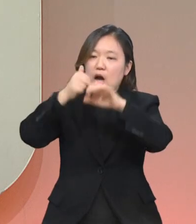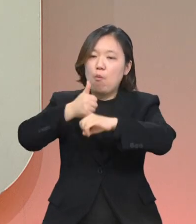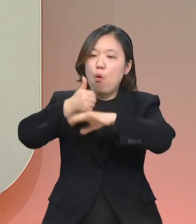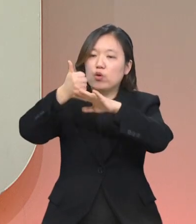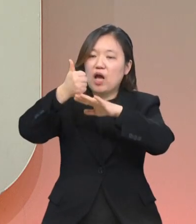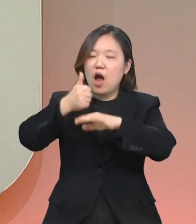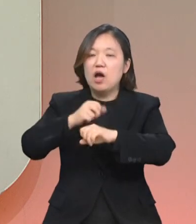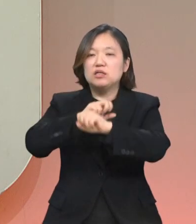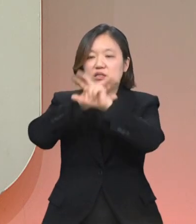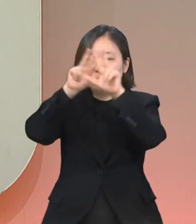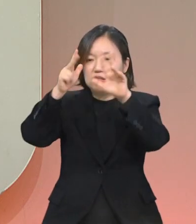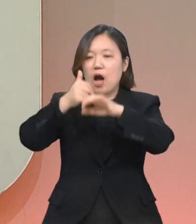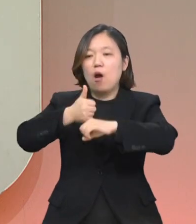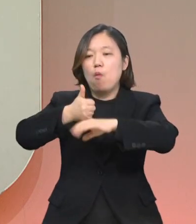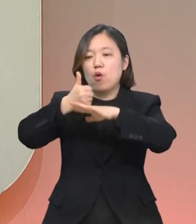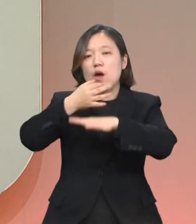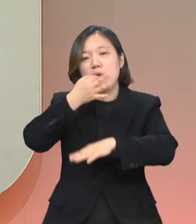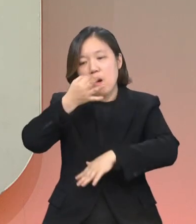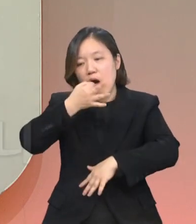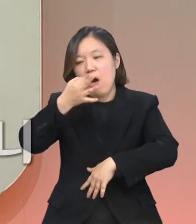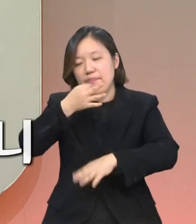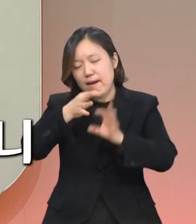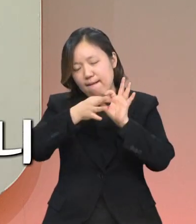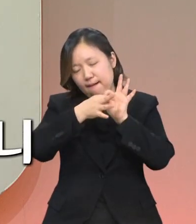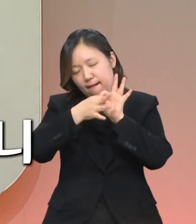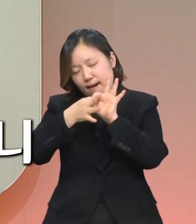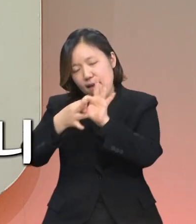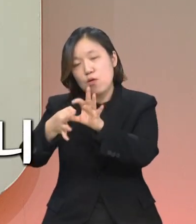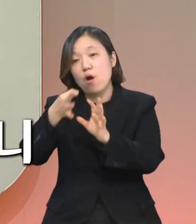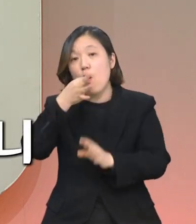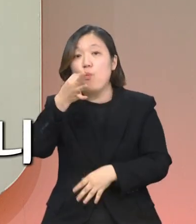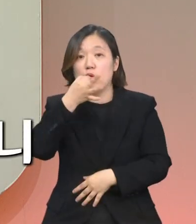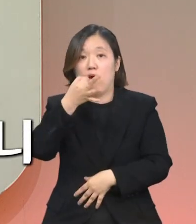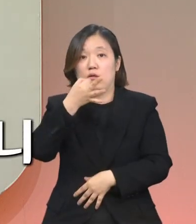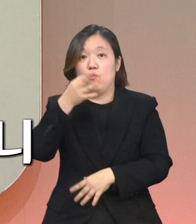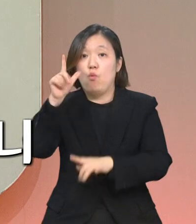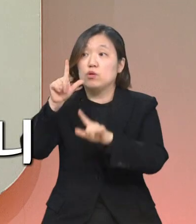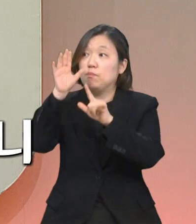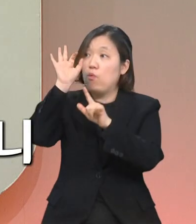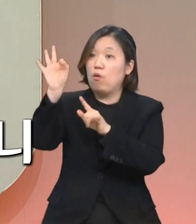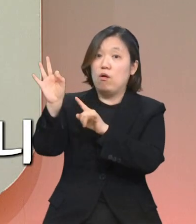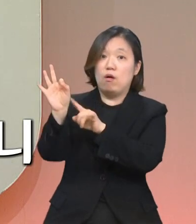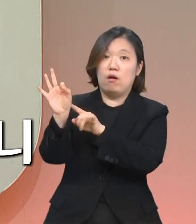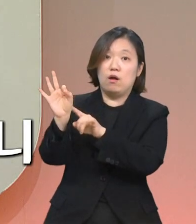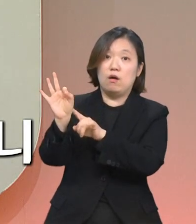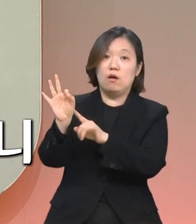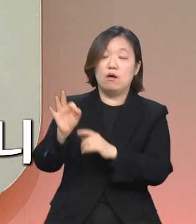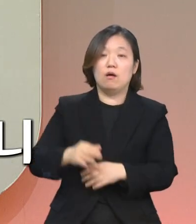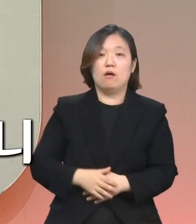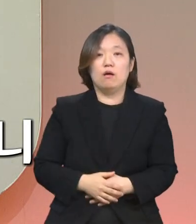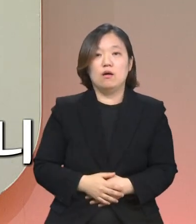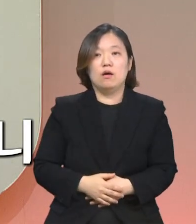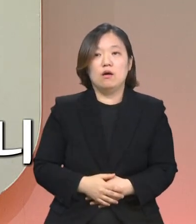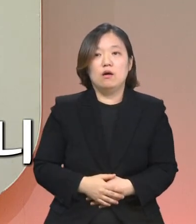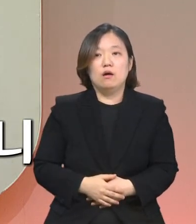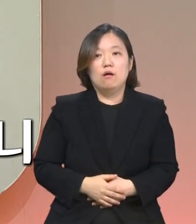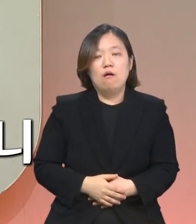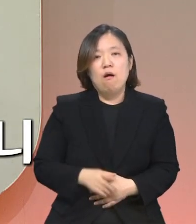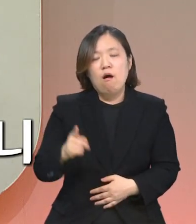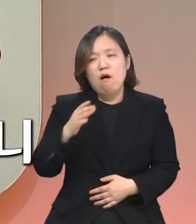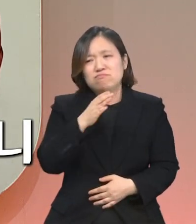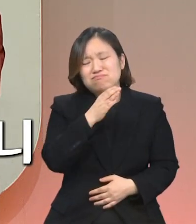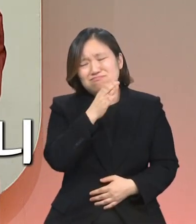지장보살 지장보살 떼서 지장보살을 염불하고 있다 지장보살을 그